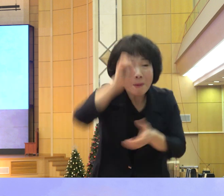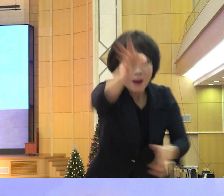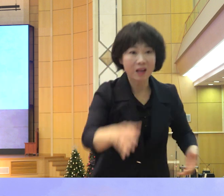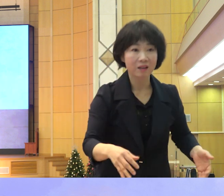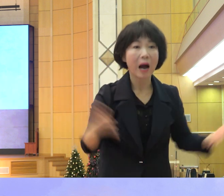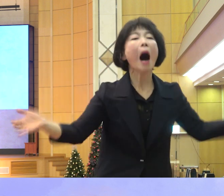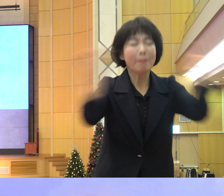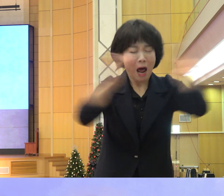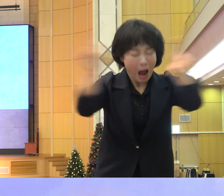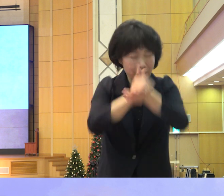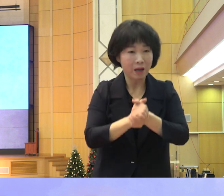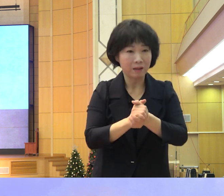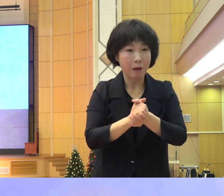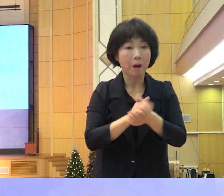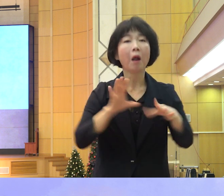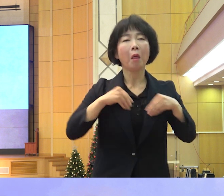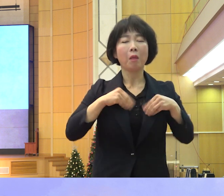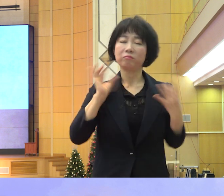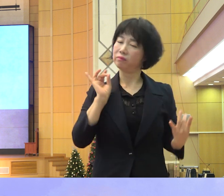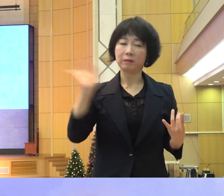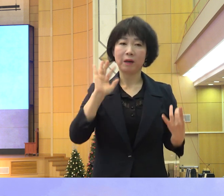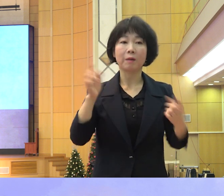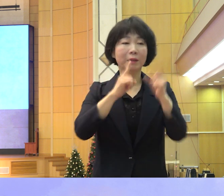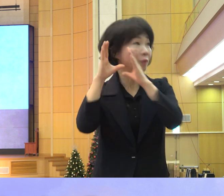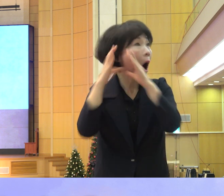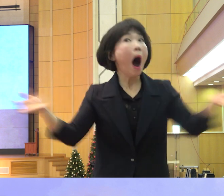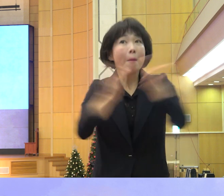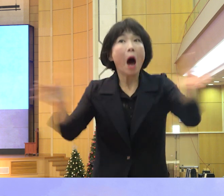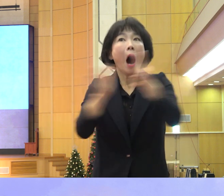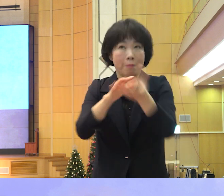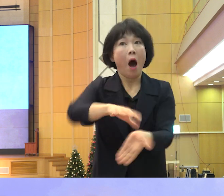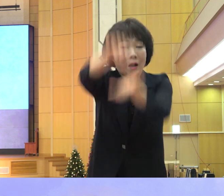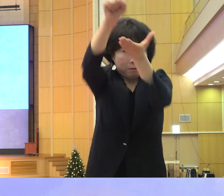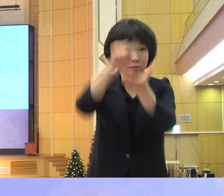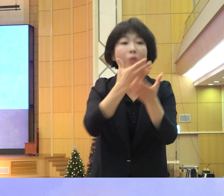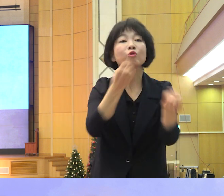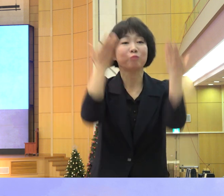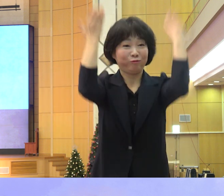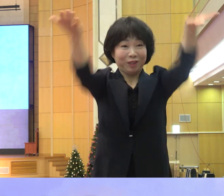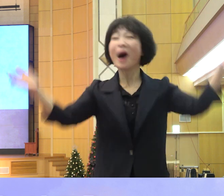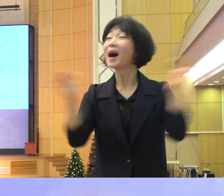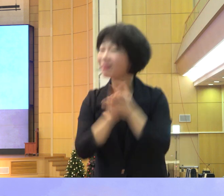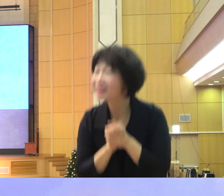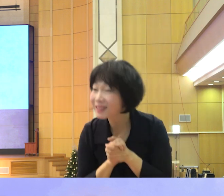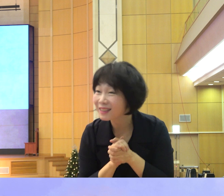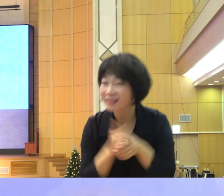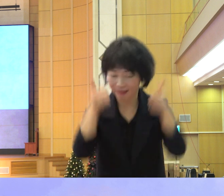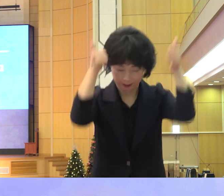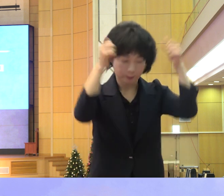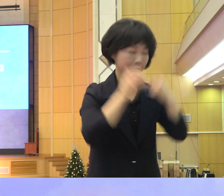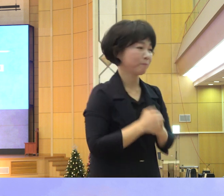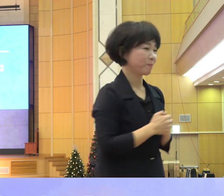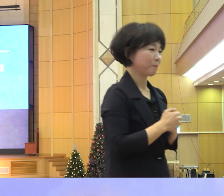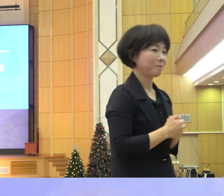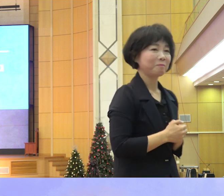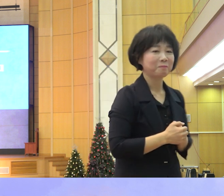될지어다, 믿음대로 될지어다. 할렐루야. 요한복음 3장 3절 보겠습니다.